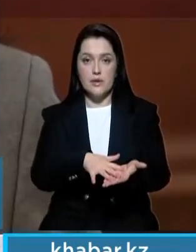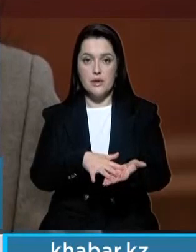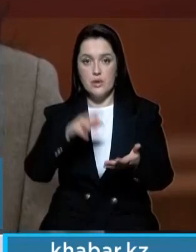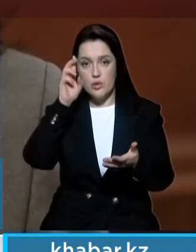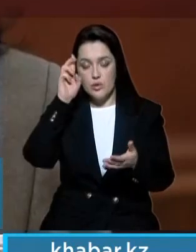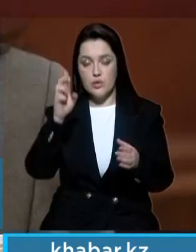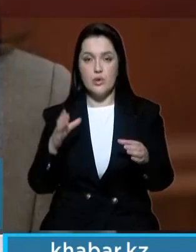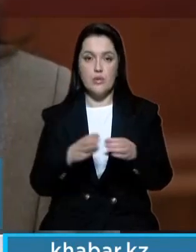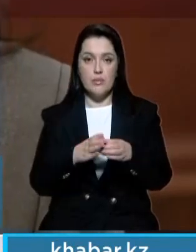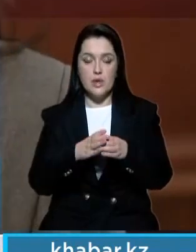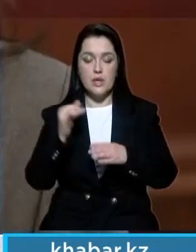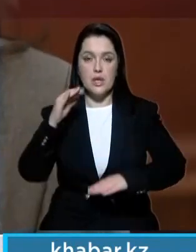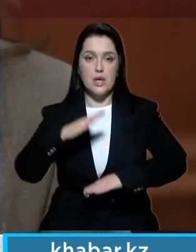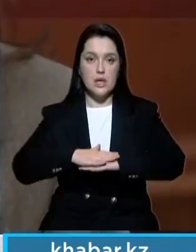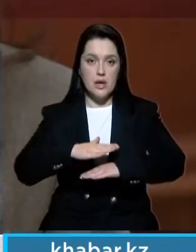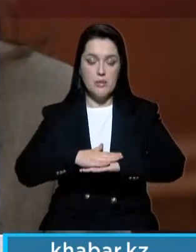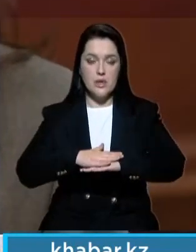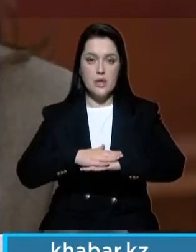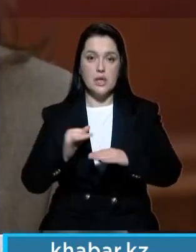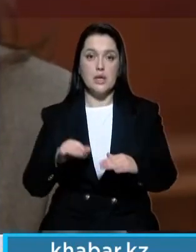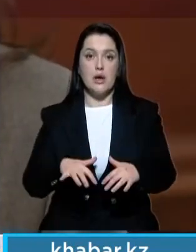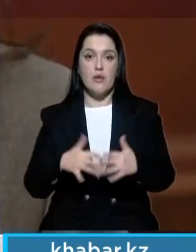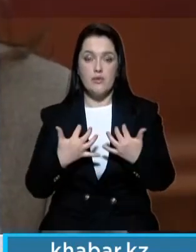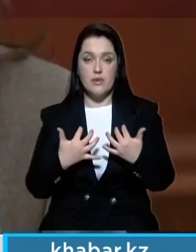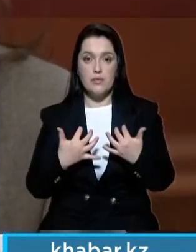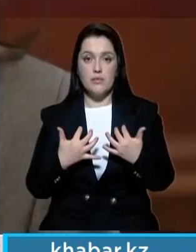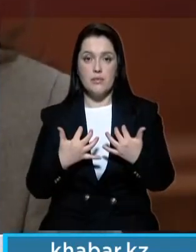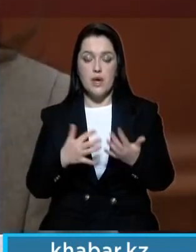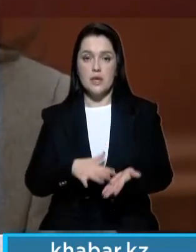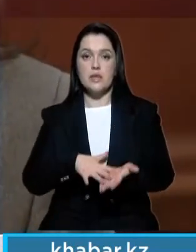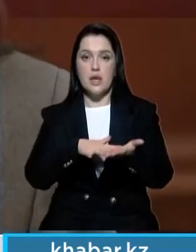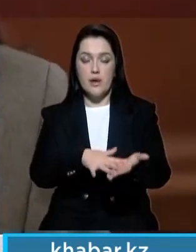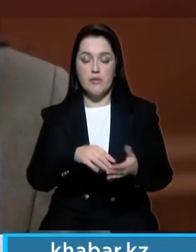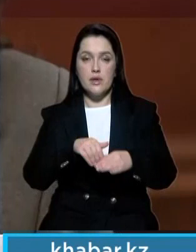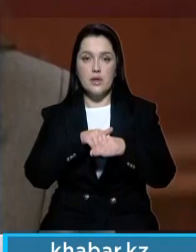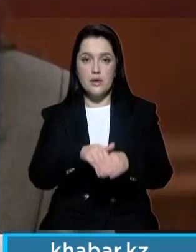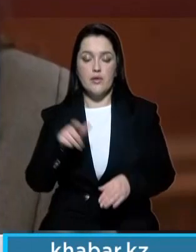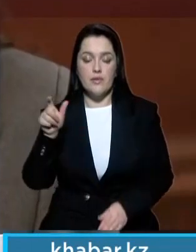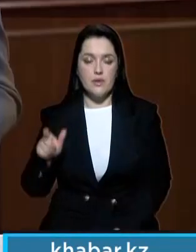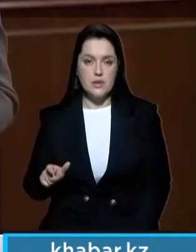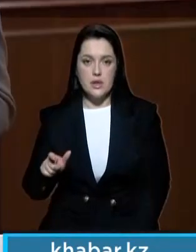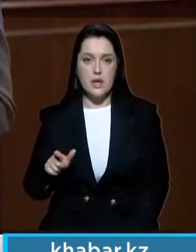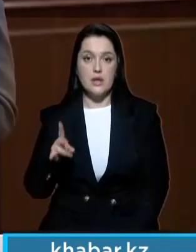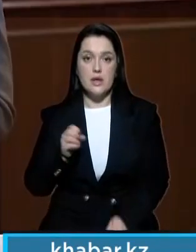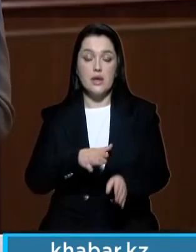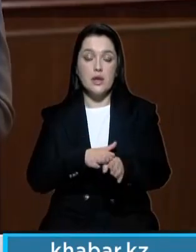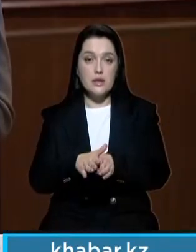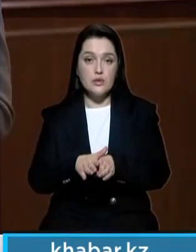государственными органами и акиматами и автоматизация подачи заявки инвесторами на реализацию инвестиционных проектов.